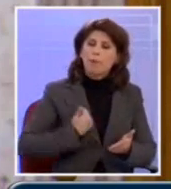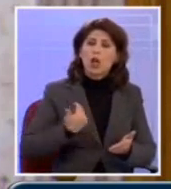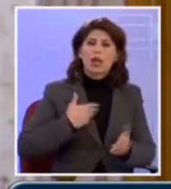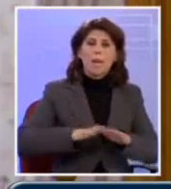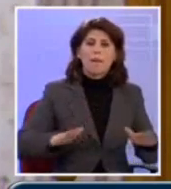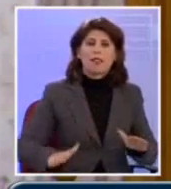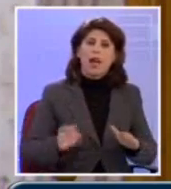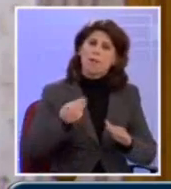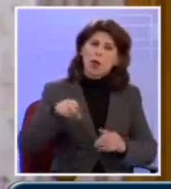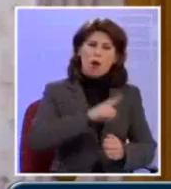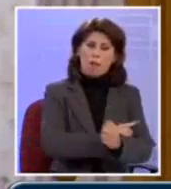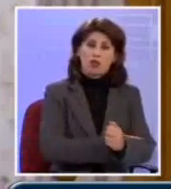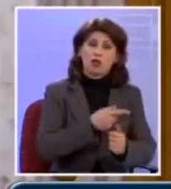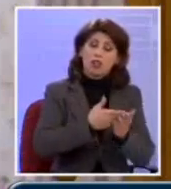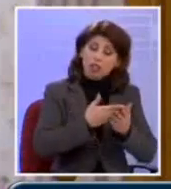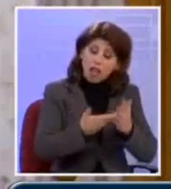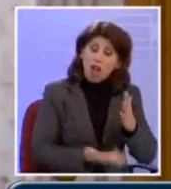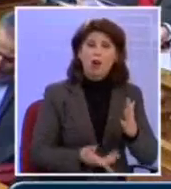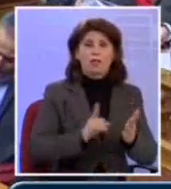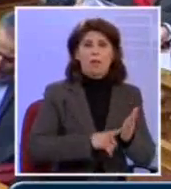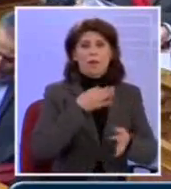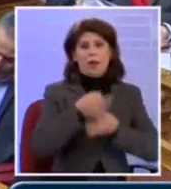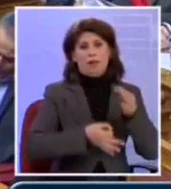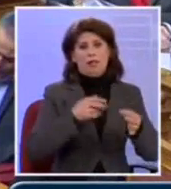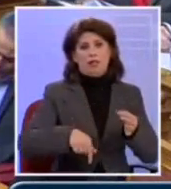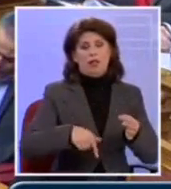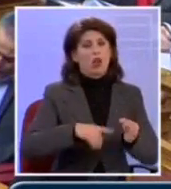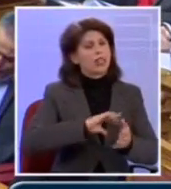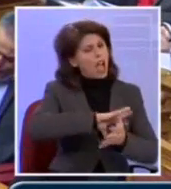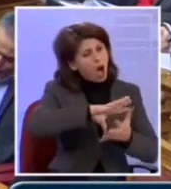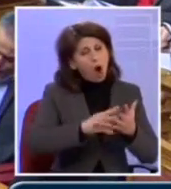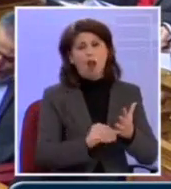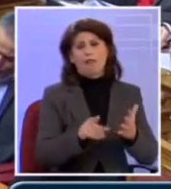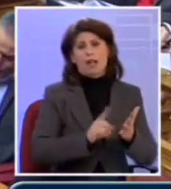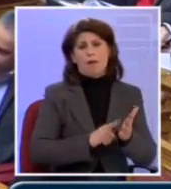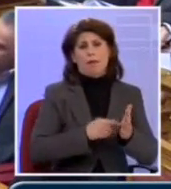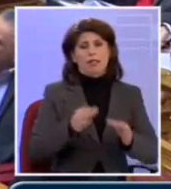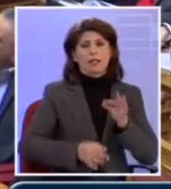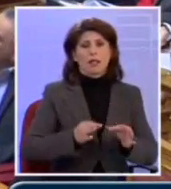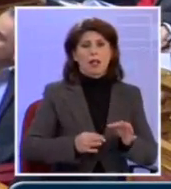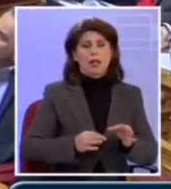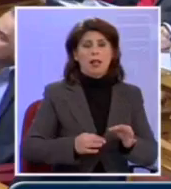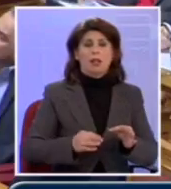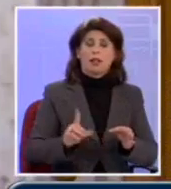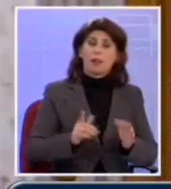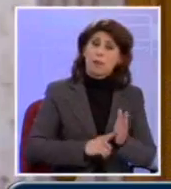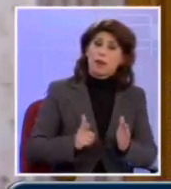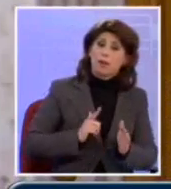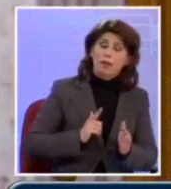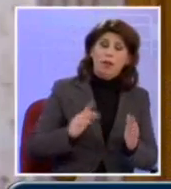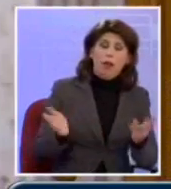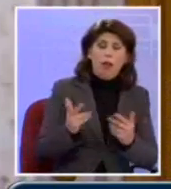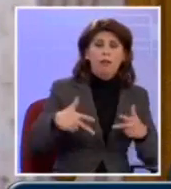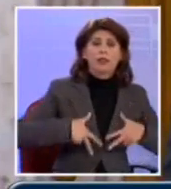Γι' αυτά έπρεπε να μιλήσετε εδώ. Και γι' αυτά πρέπει να μιλάμε εδώ πέρα. Αντί να περιμένετε πώς και πώς, μήπως υποστεί